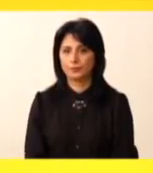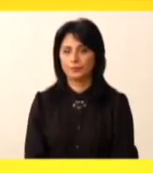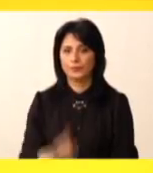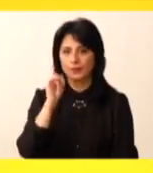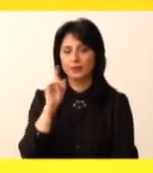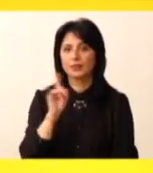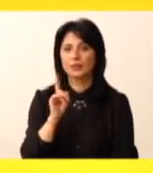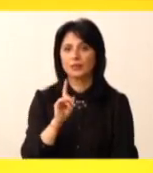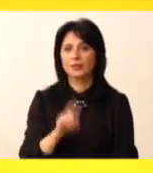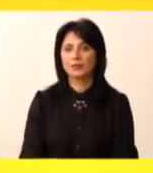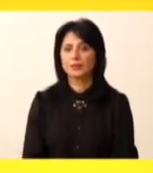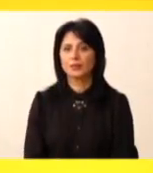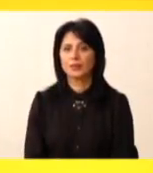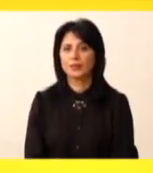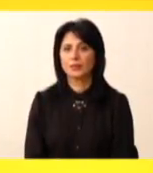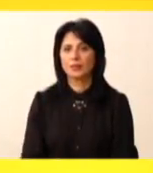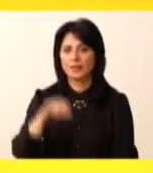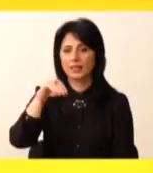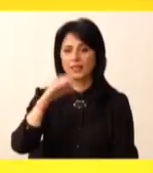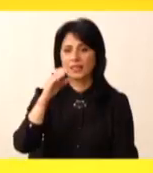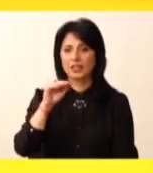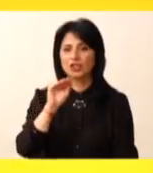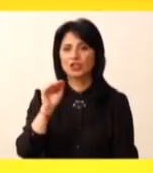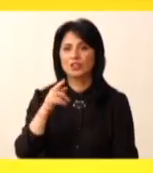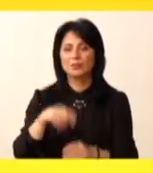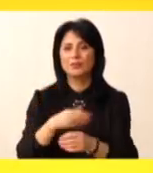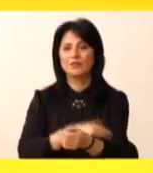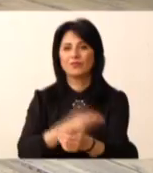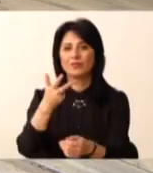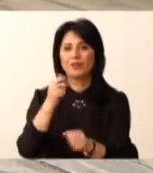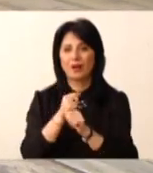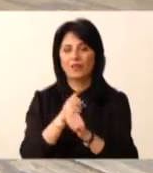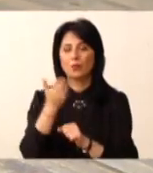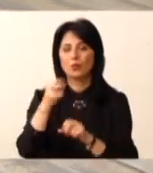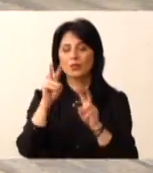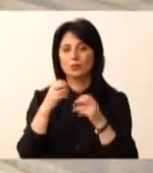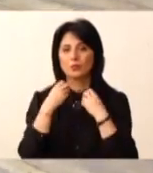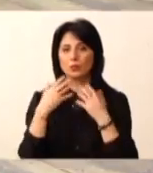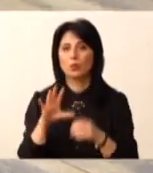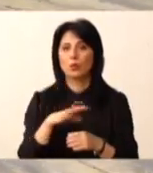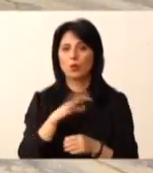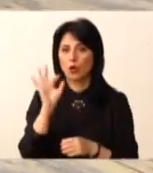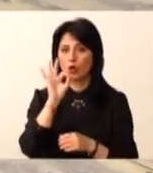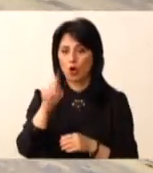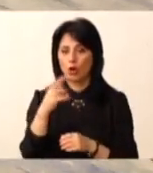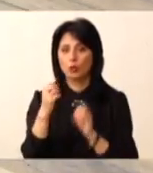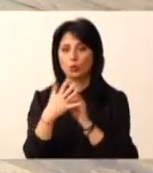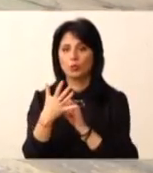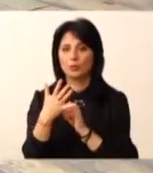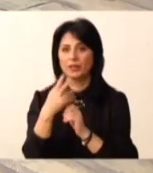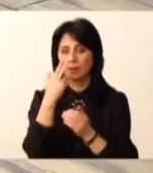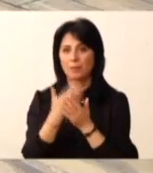დილამშვიდობის. ისიც რა, მაის ტესაში ჩიყვის ანალიზი ავიღებენ. და მქონდა